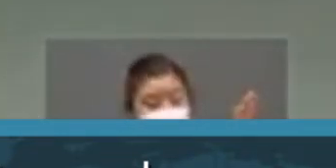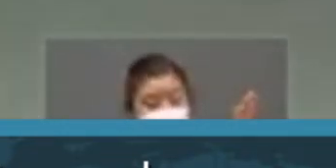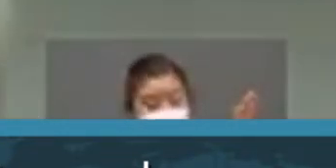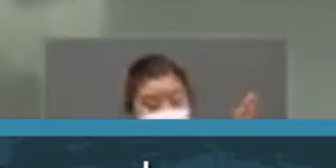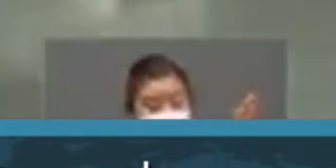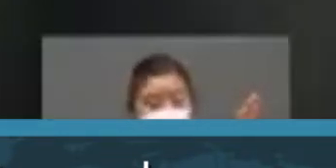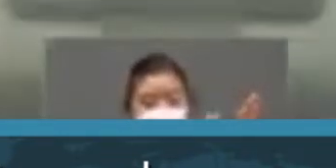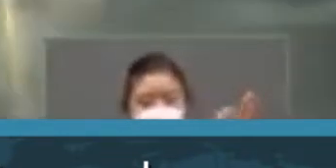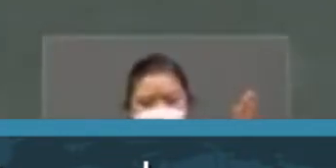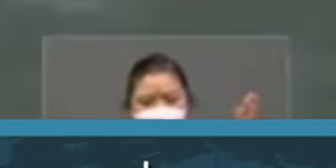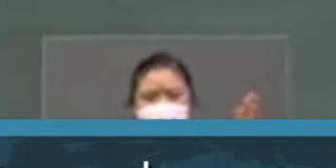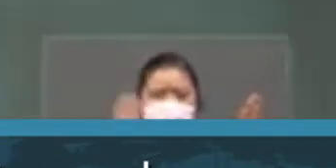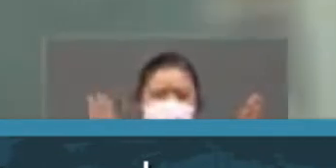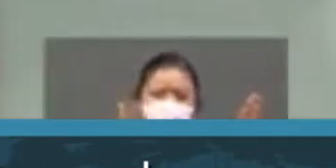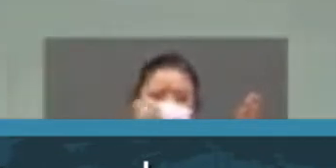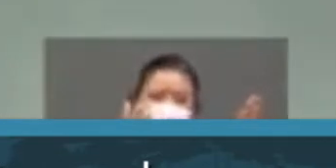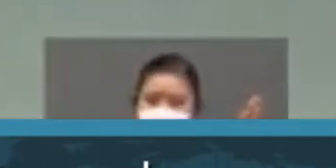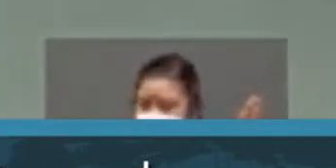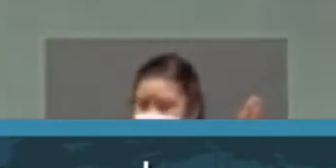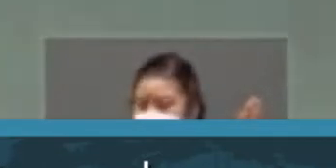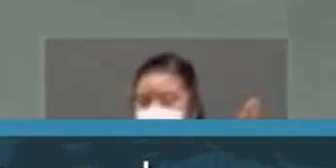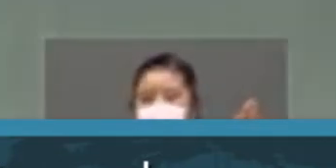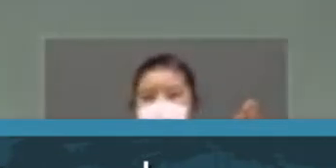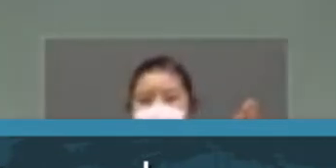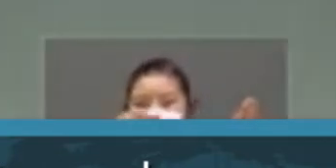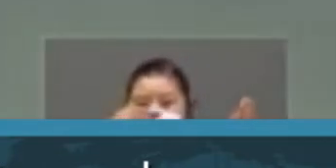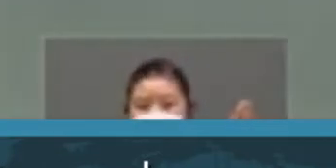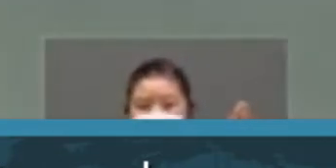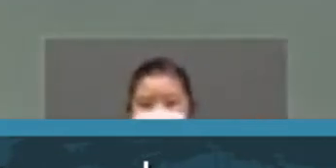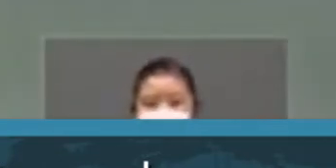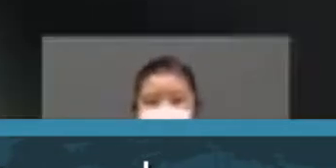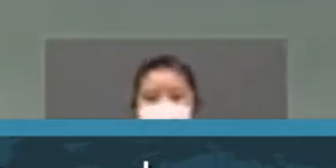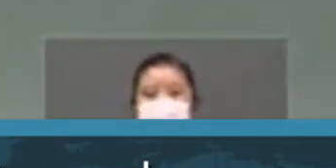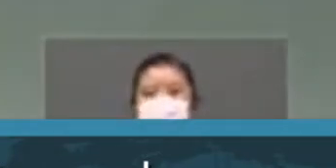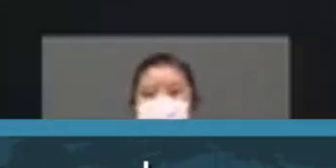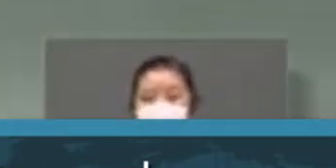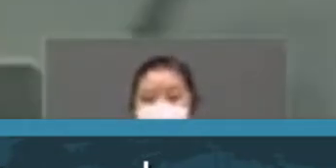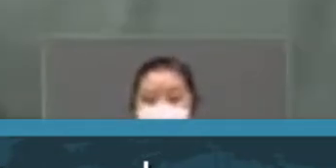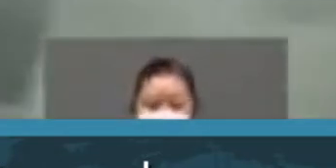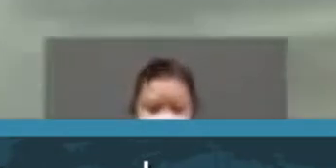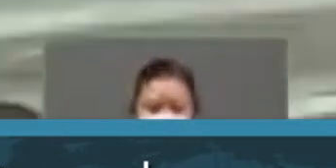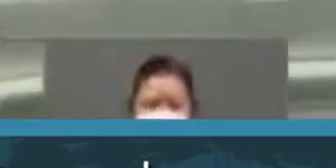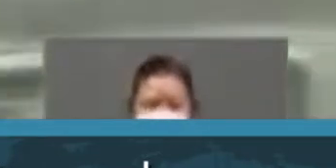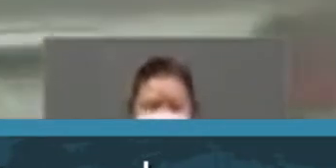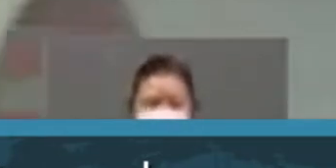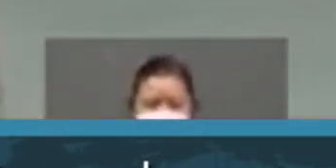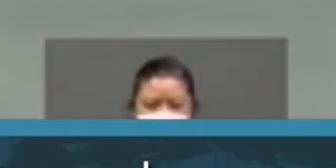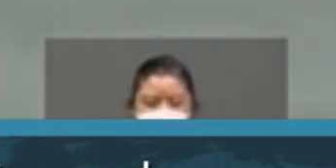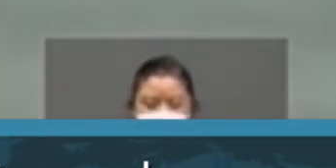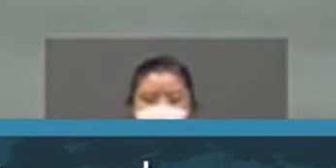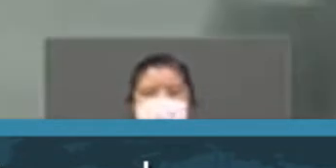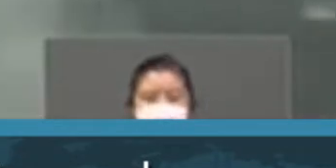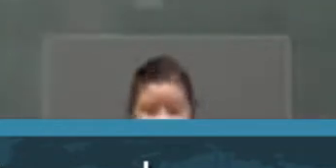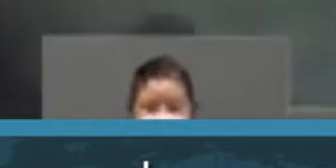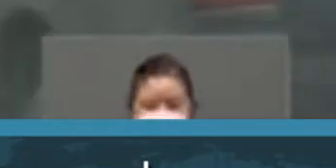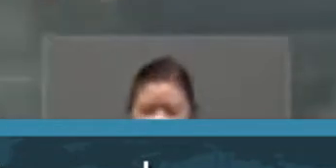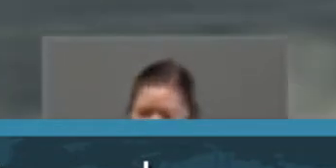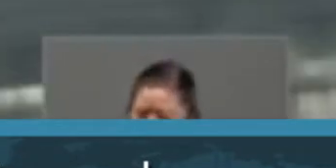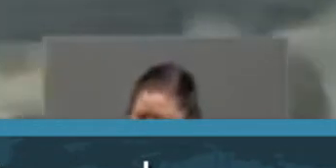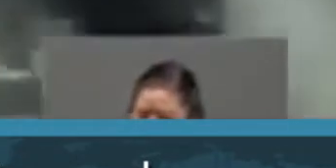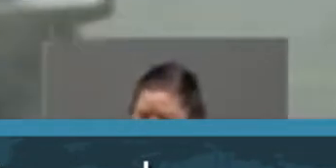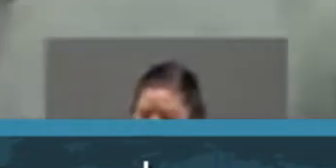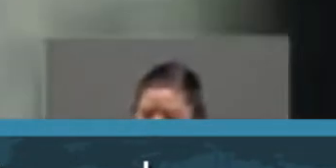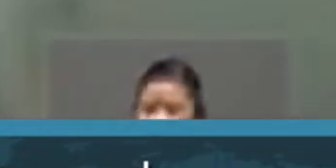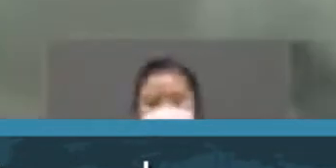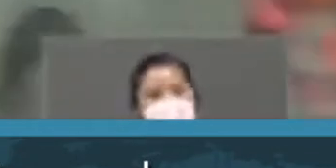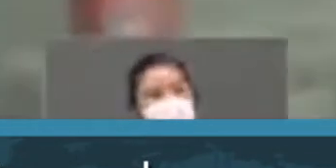ำจากแม่น้ำมูลผ่านเขื่อนราศีสไลด์เข้าสู่พื้นที่ตอนล่างคาดว่าจะทำให้ระดับน้ำเพิ่มขึ้น 30-50